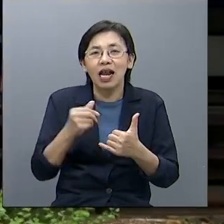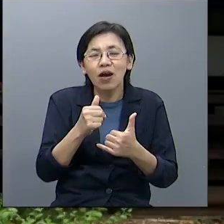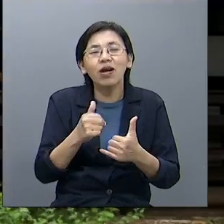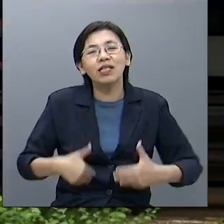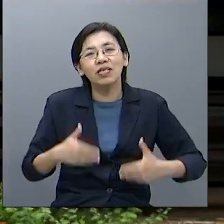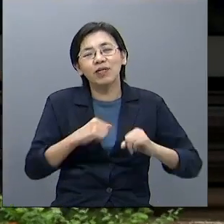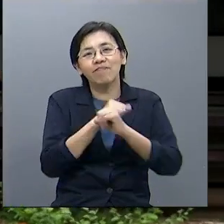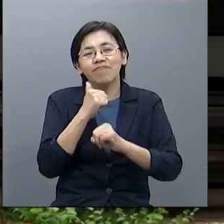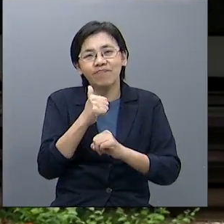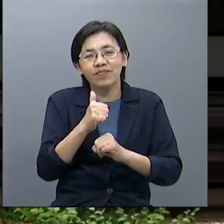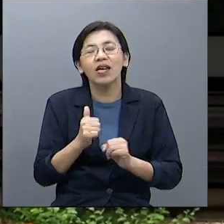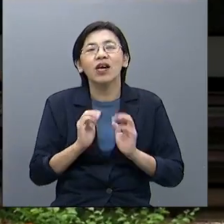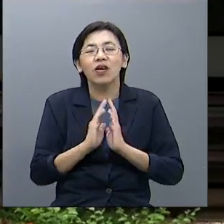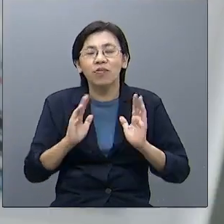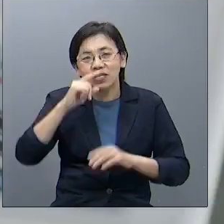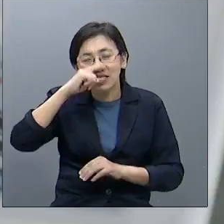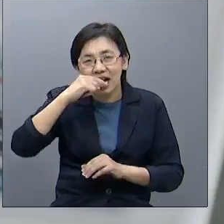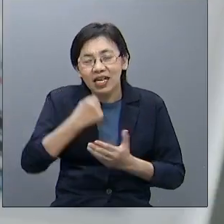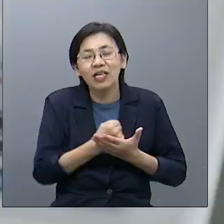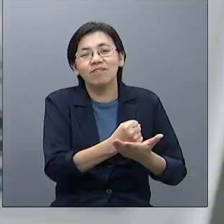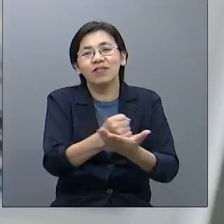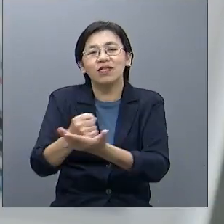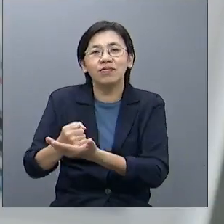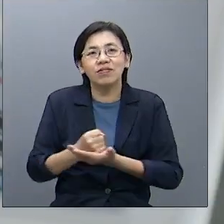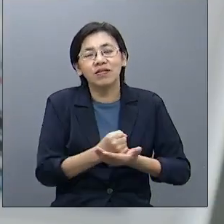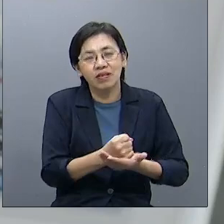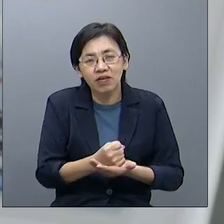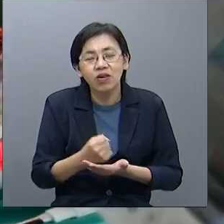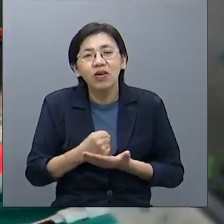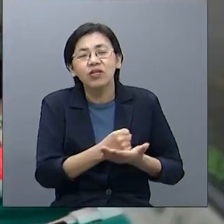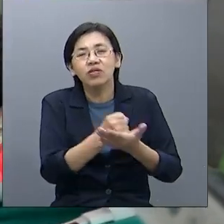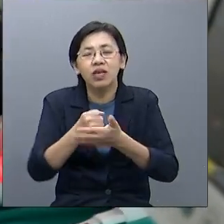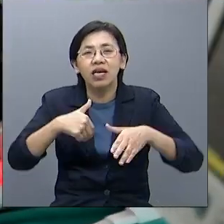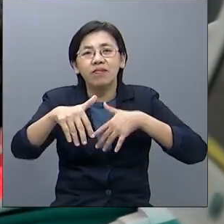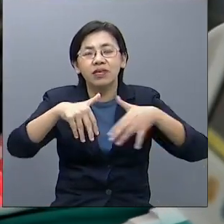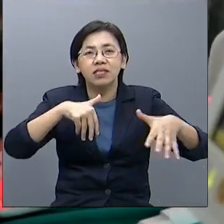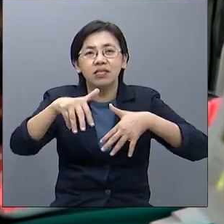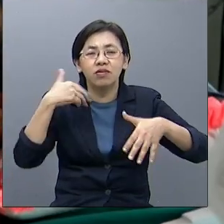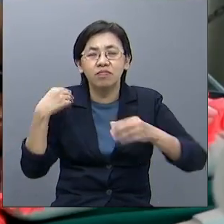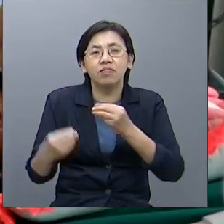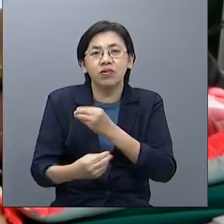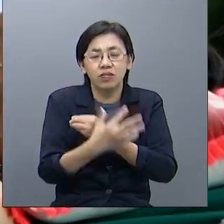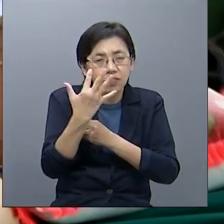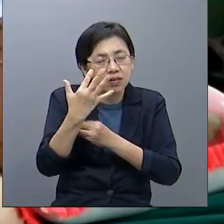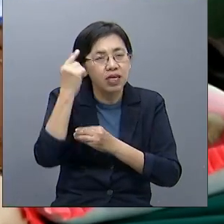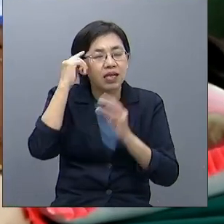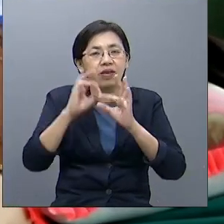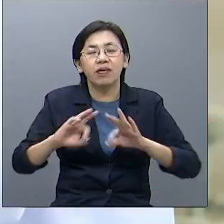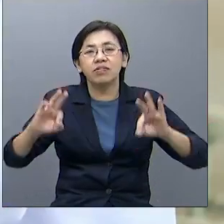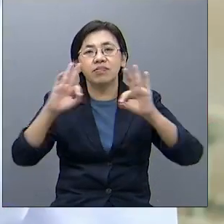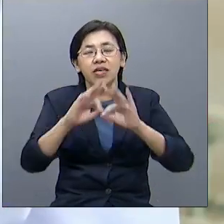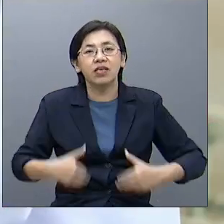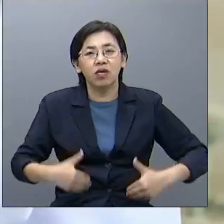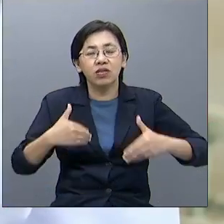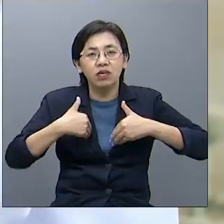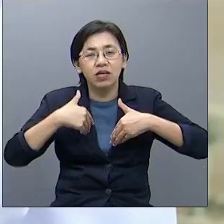อบความช่วยเหลือให้ในการโครงการนี้เนาะที่ว่าช่วยเหลือให้ประชาชนมีโอกาสเพิ่นได้เห็นความสำคัญของชีวิตของประช